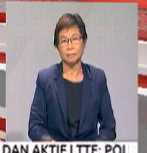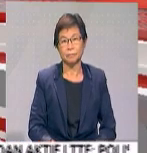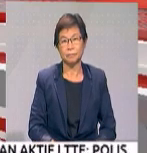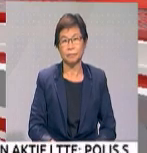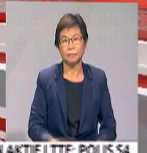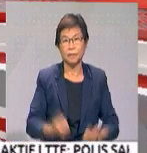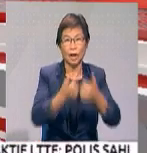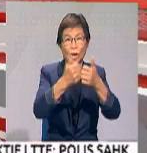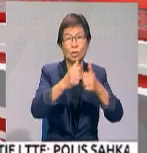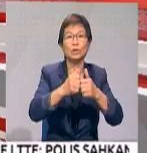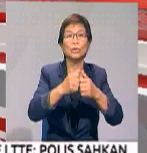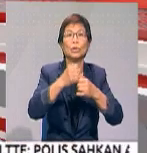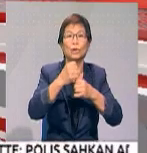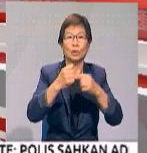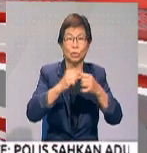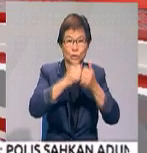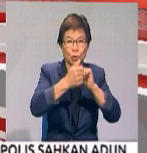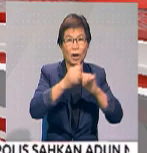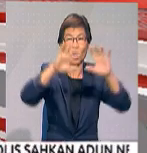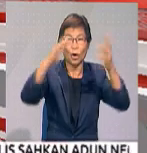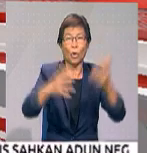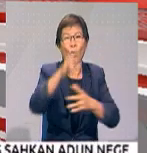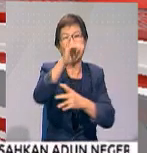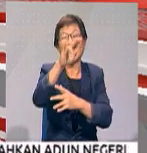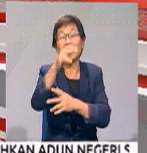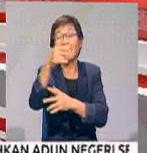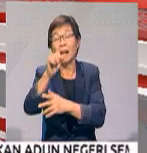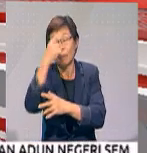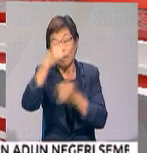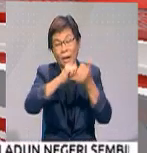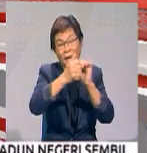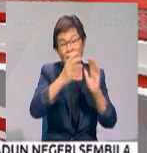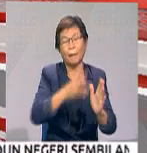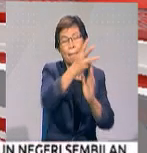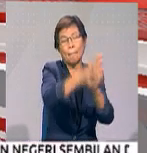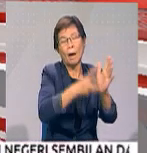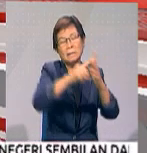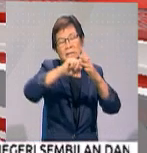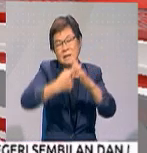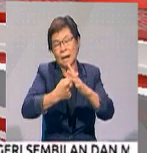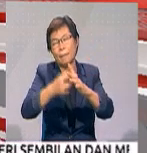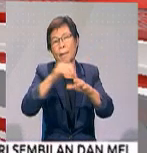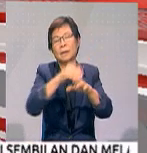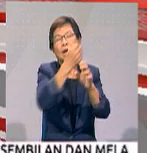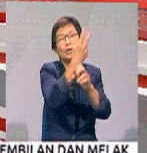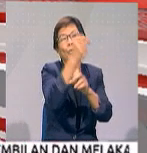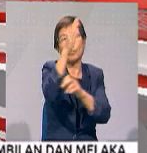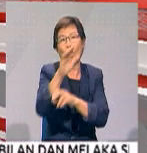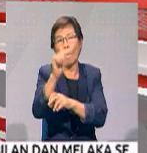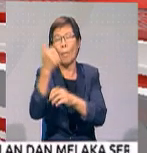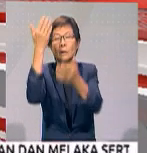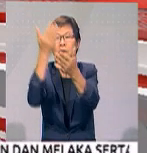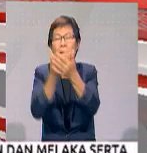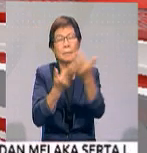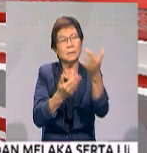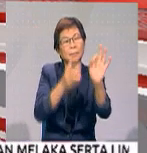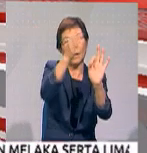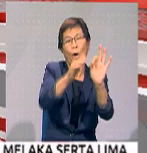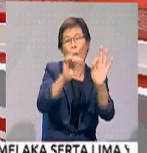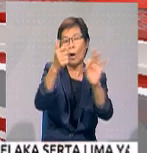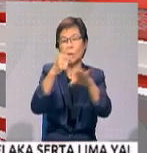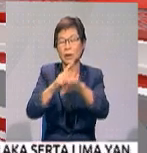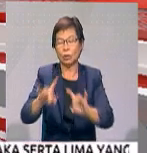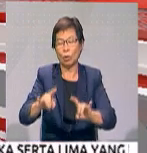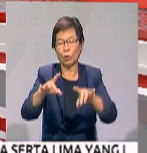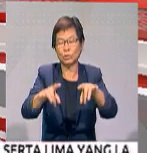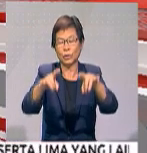Kejohanan Sukan Global INAS Brisbane 2019 bagi atlet para bakal membuka tirai pada 12 Oktober sehingga 19 Oktober di